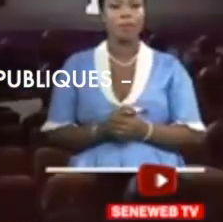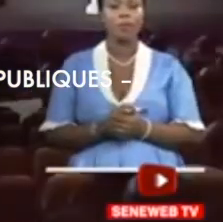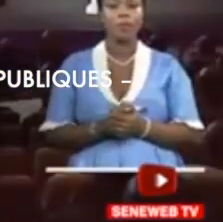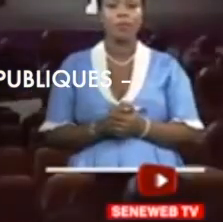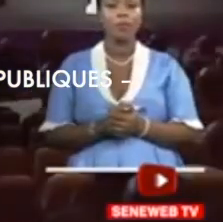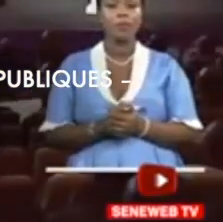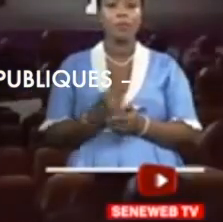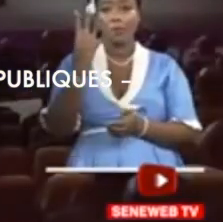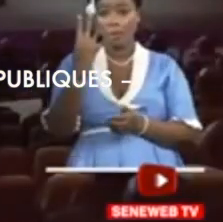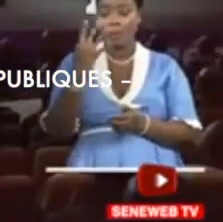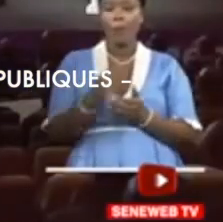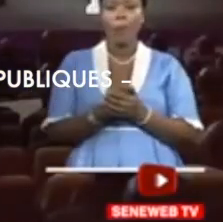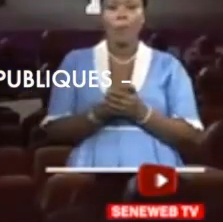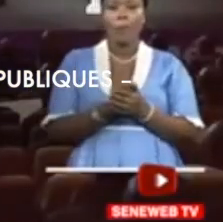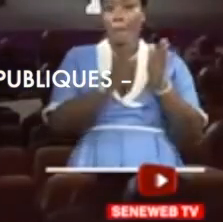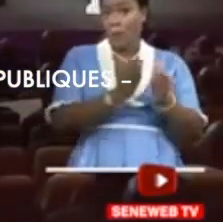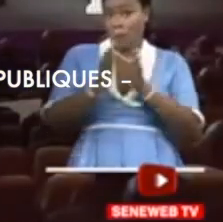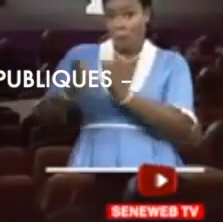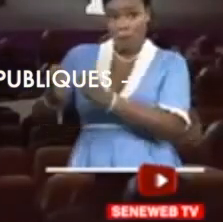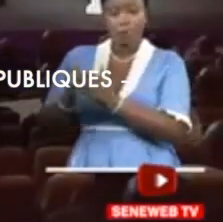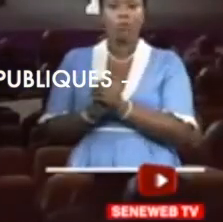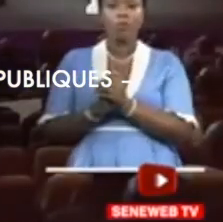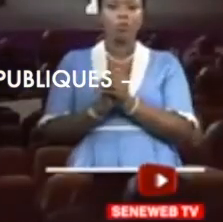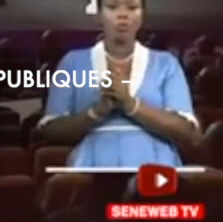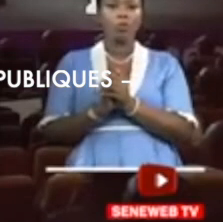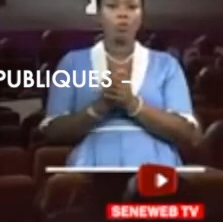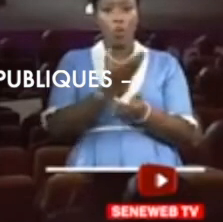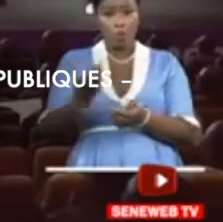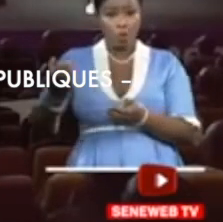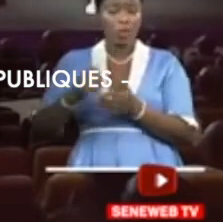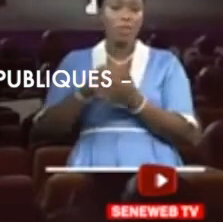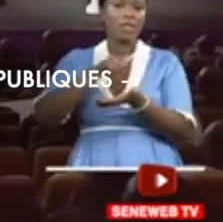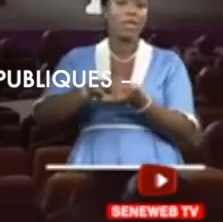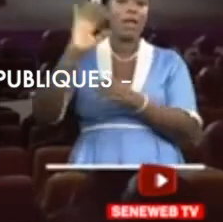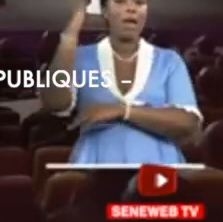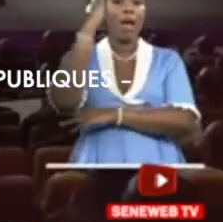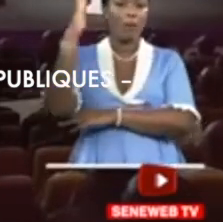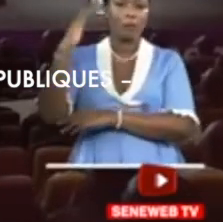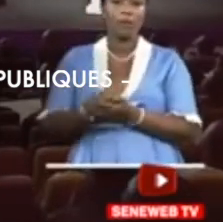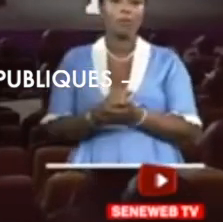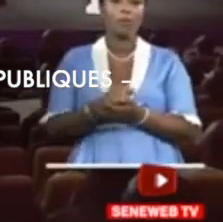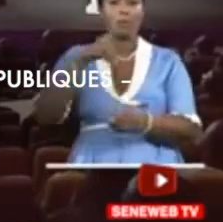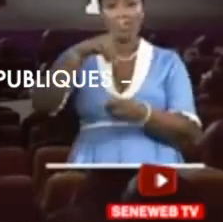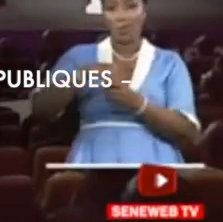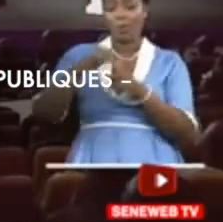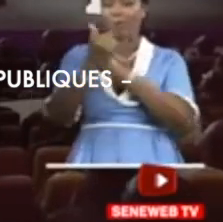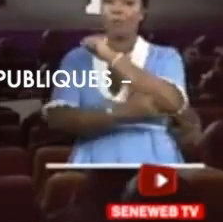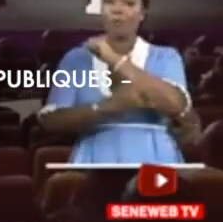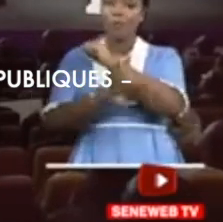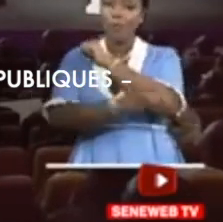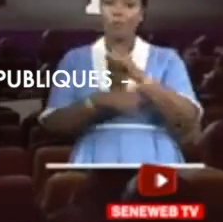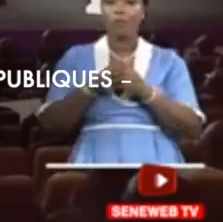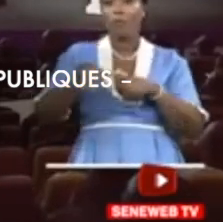4 parties principales composent cet arbre majestueux, familier dans nos paysages. Des